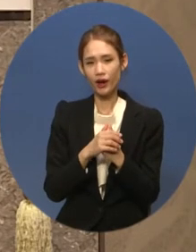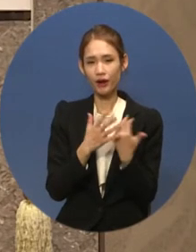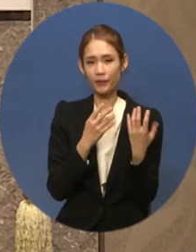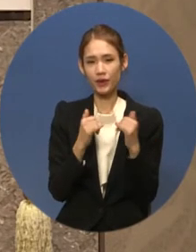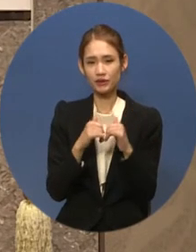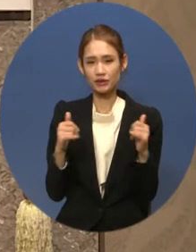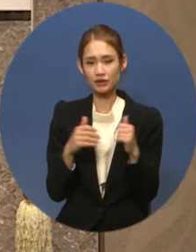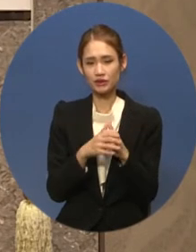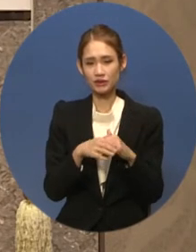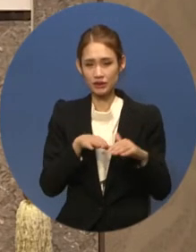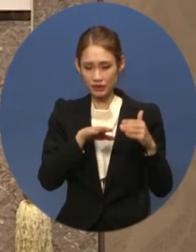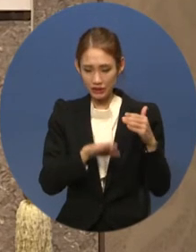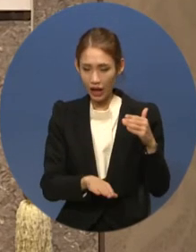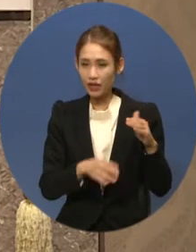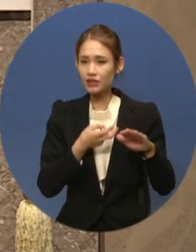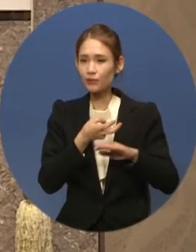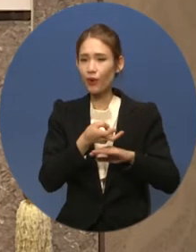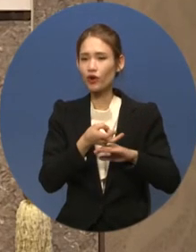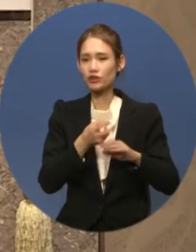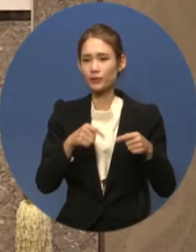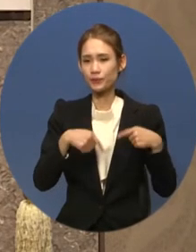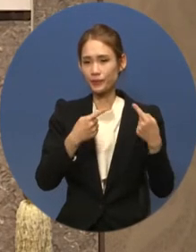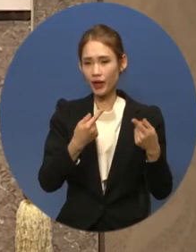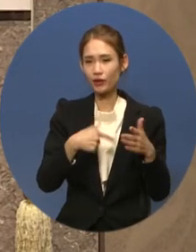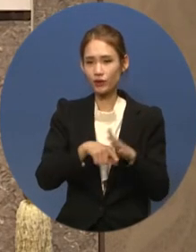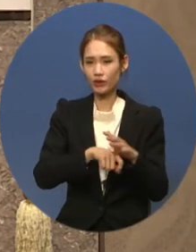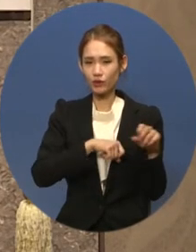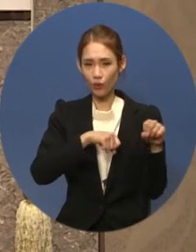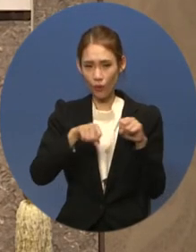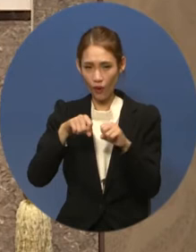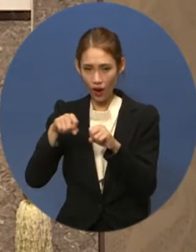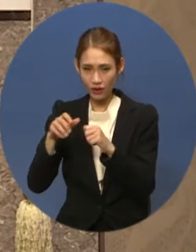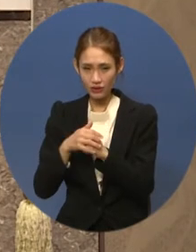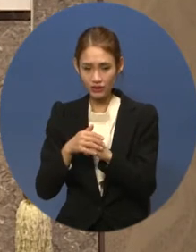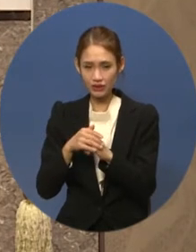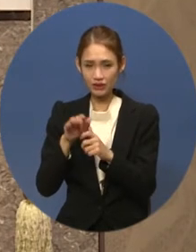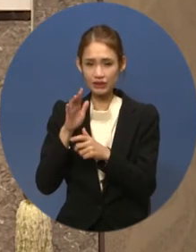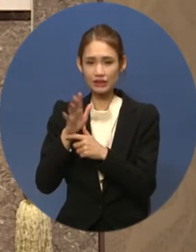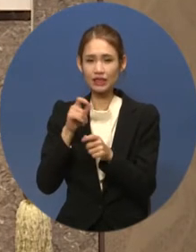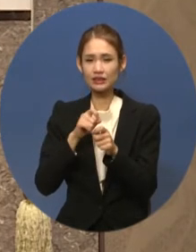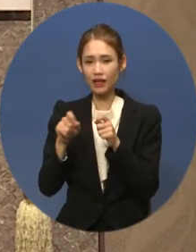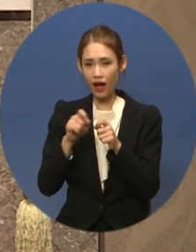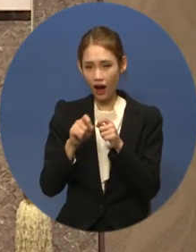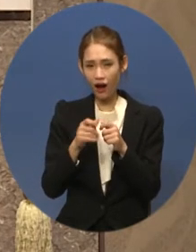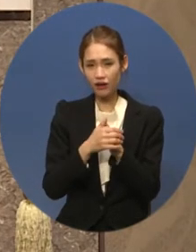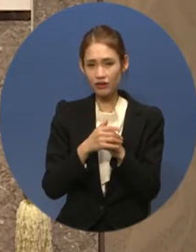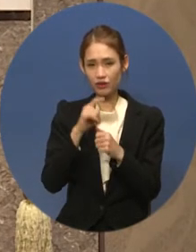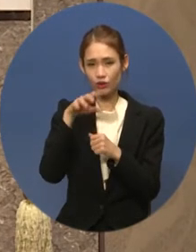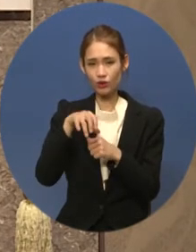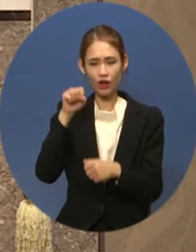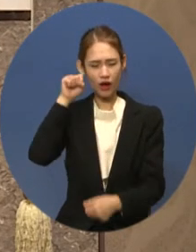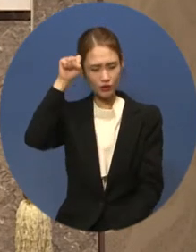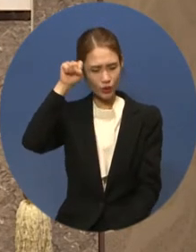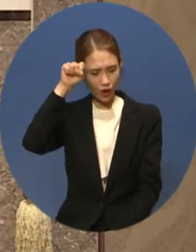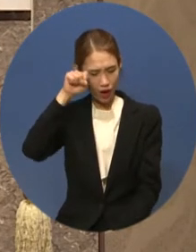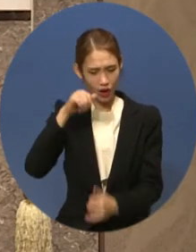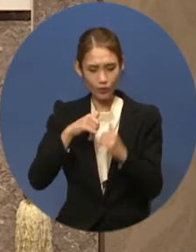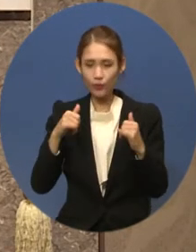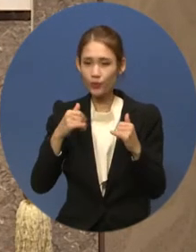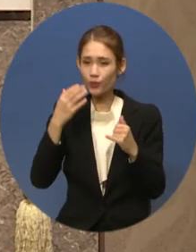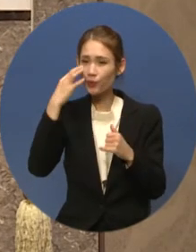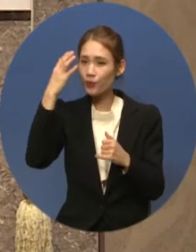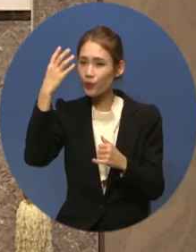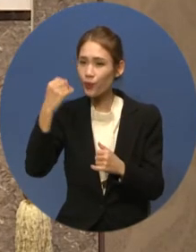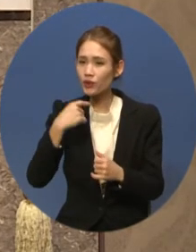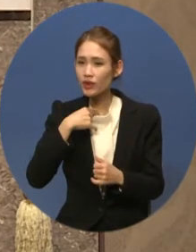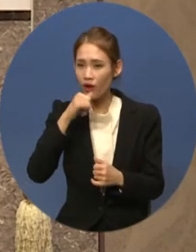저상버스 도입을 위해서 활동하시고 또 지자체나 이런데 앞에 와서 대부 하시는 걸 보신 분들이 있을 겁니다 예